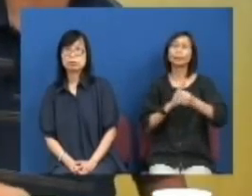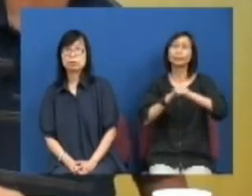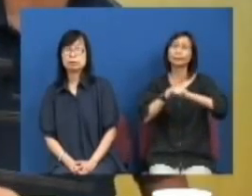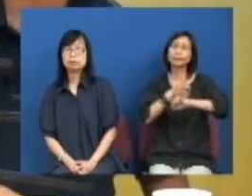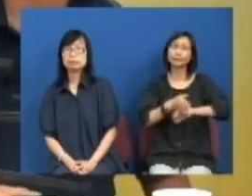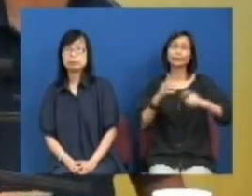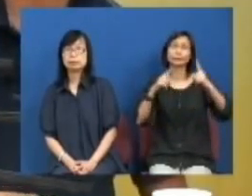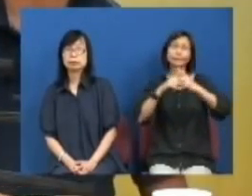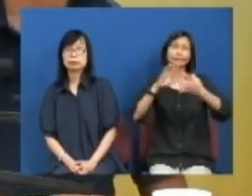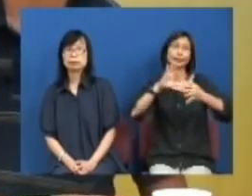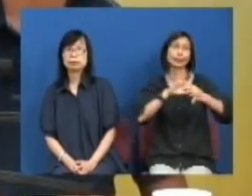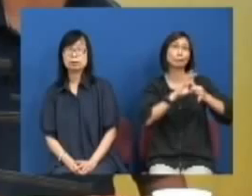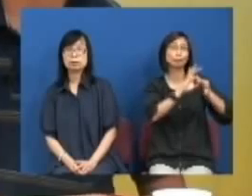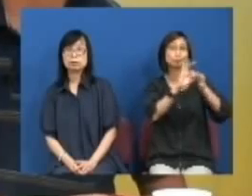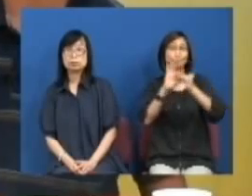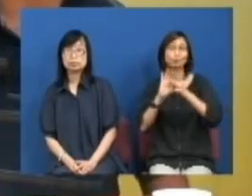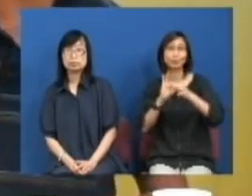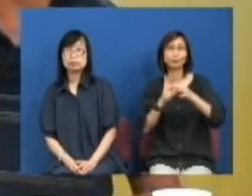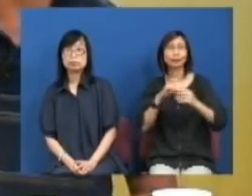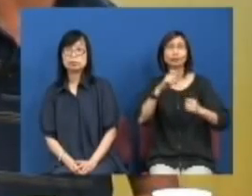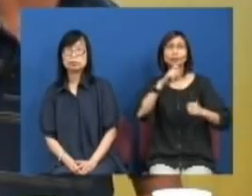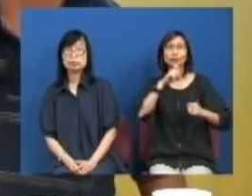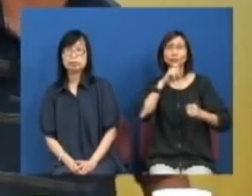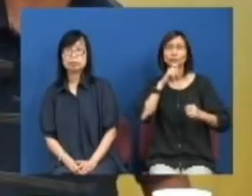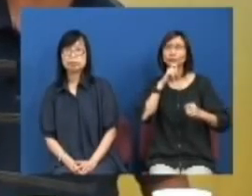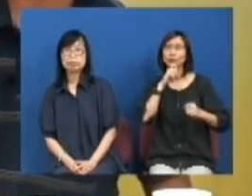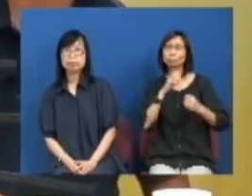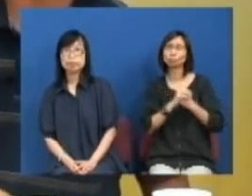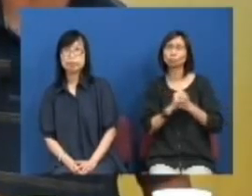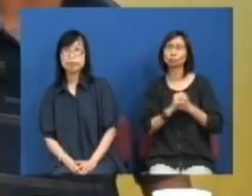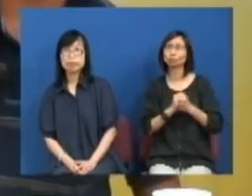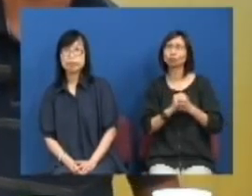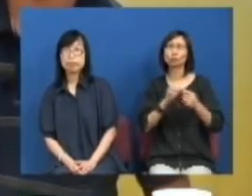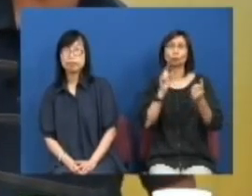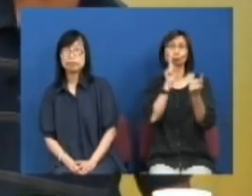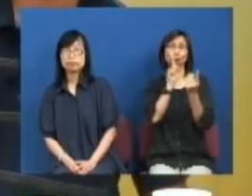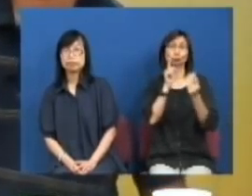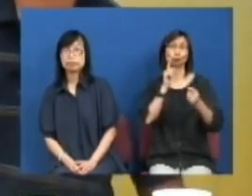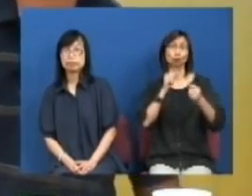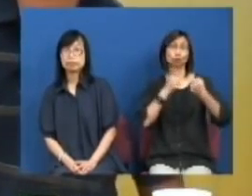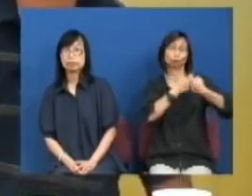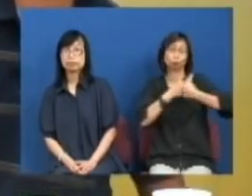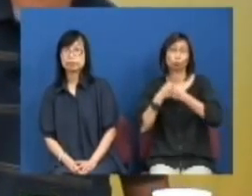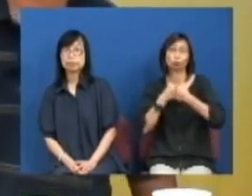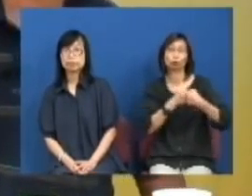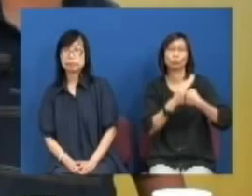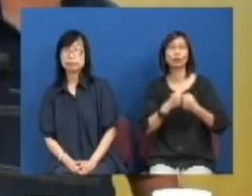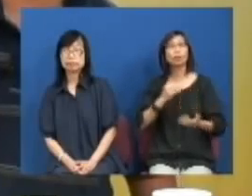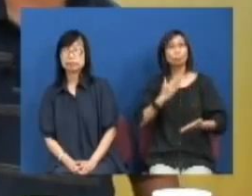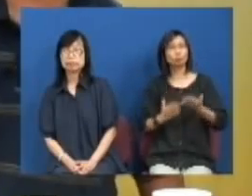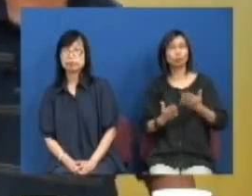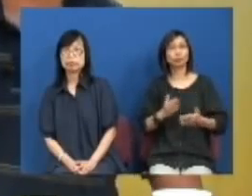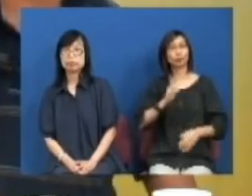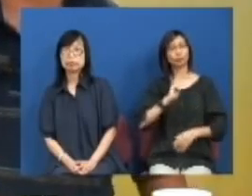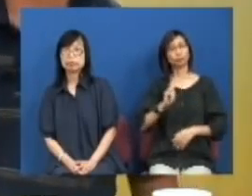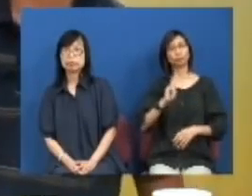啲示威行動嘅一啲好具體嘅一啲即係應對付啦。又或者會唔會係相同嘅手段，亦都